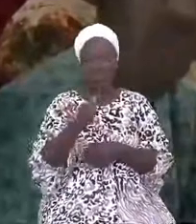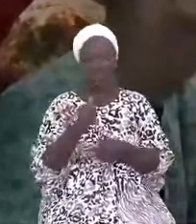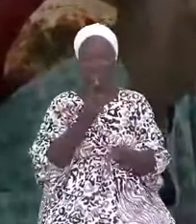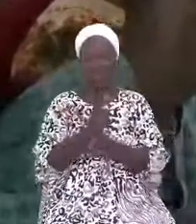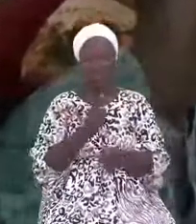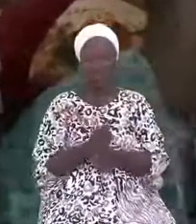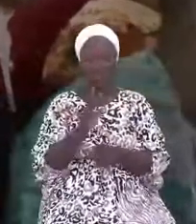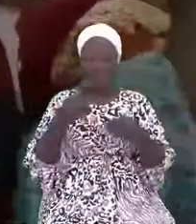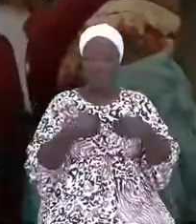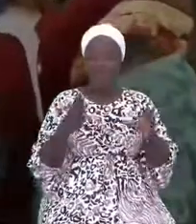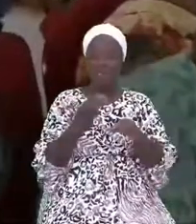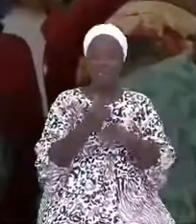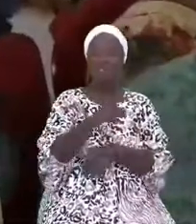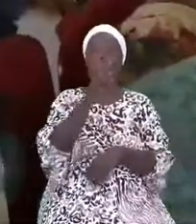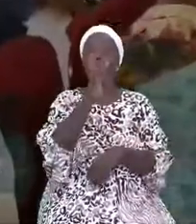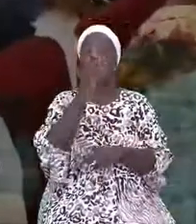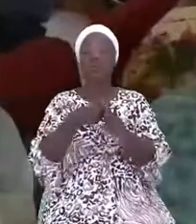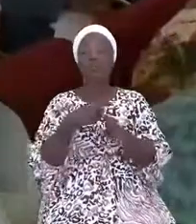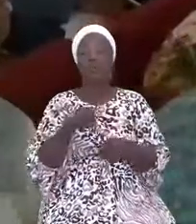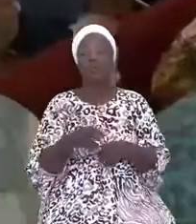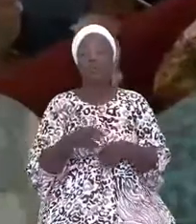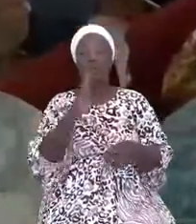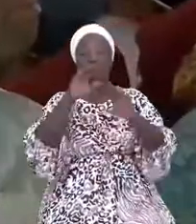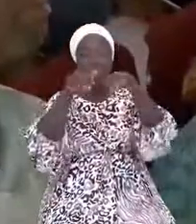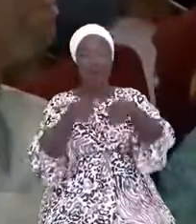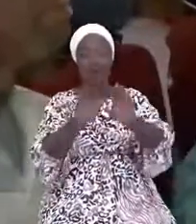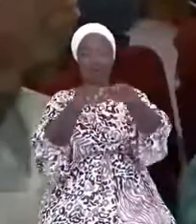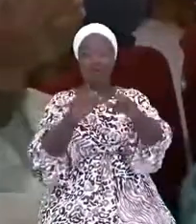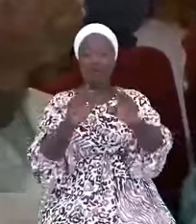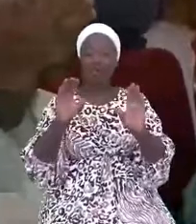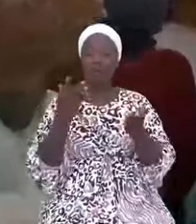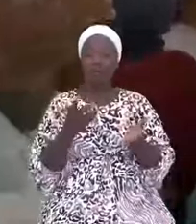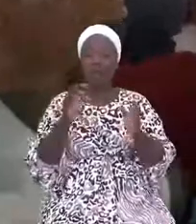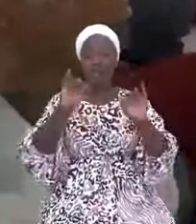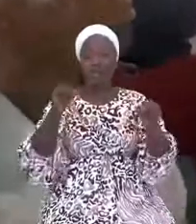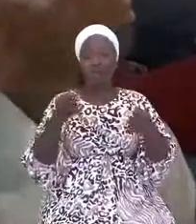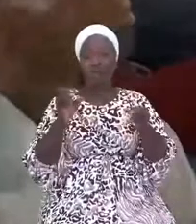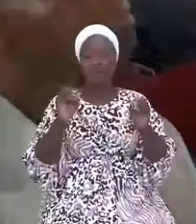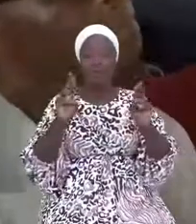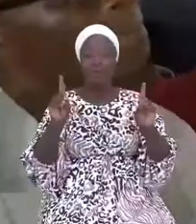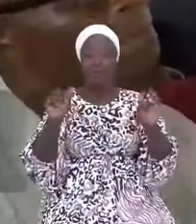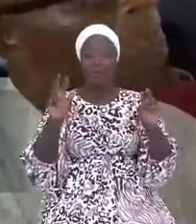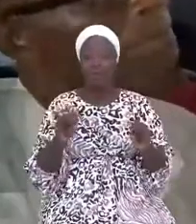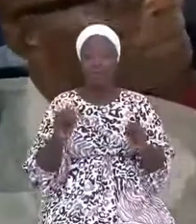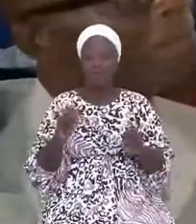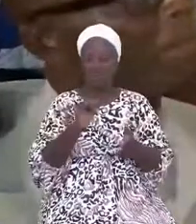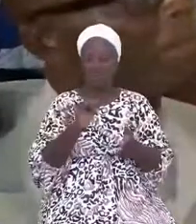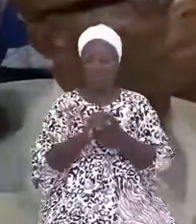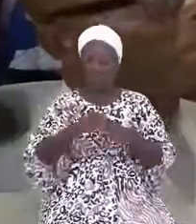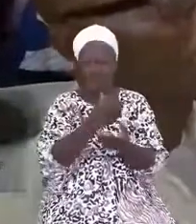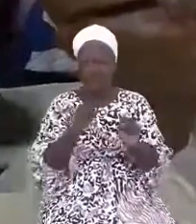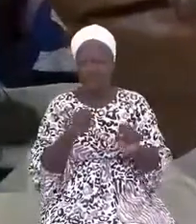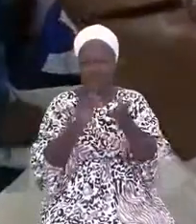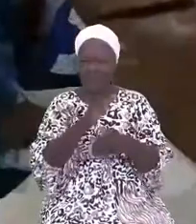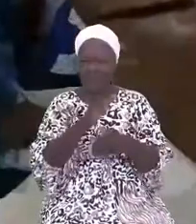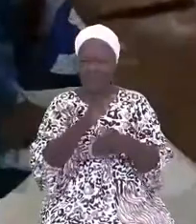Tu as bu l'eau du Jourdain. Ça ne te sauvera pas. Ceux qui boivent cette eau-là chaque jour, ils ne sont